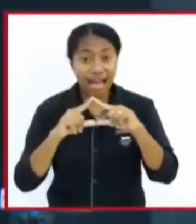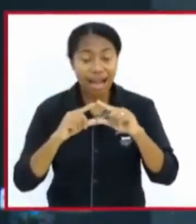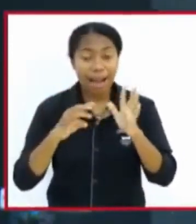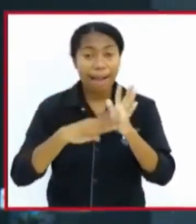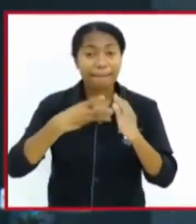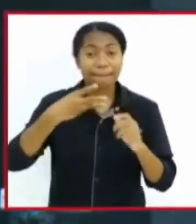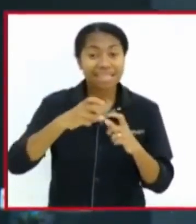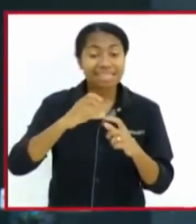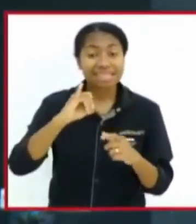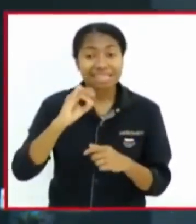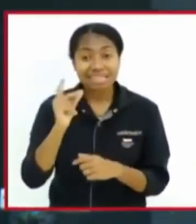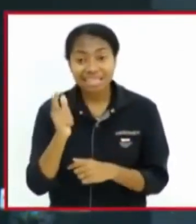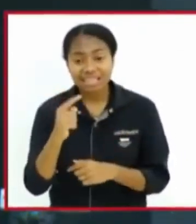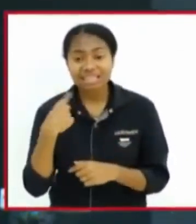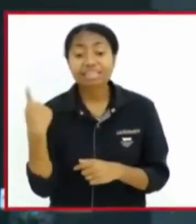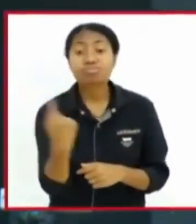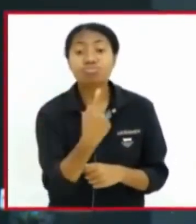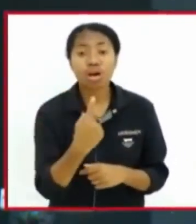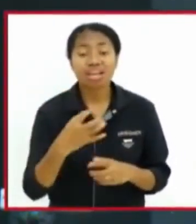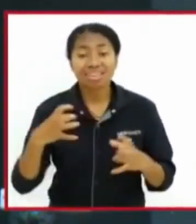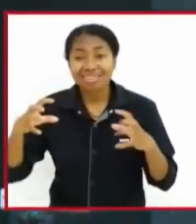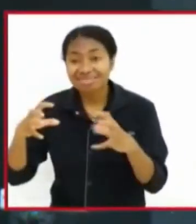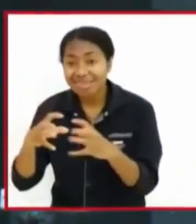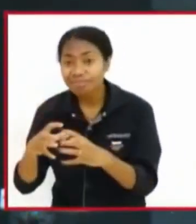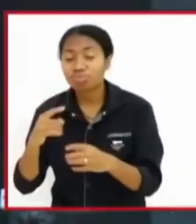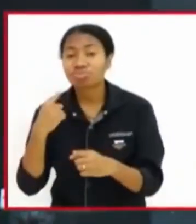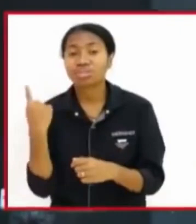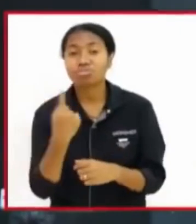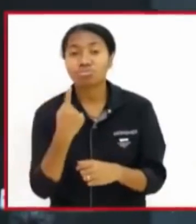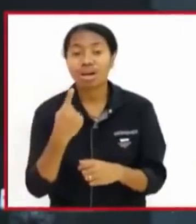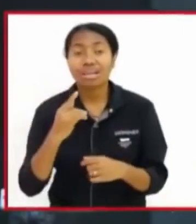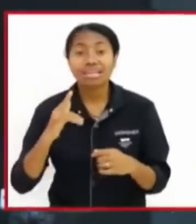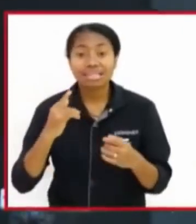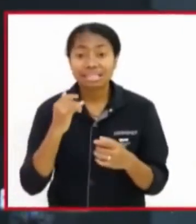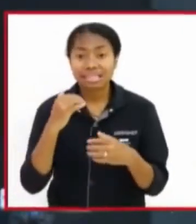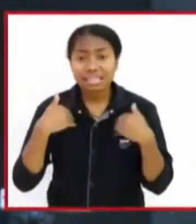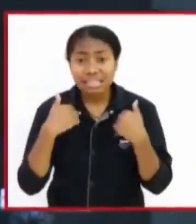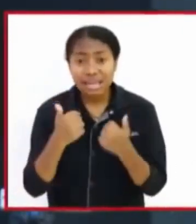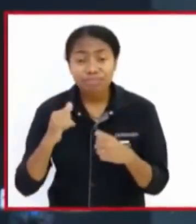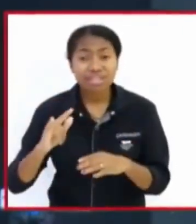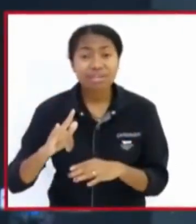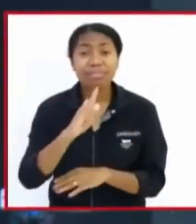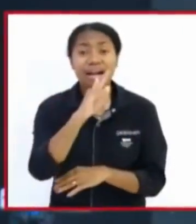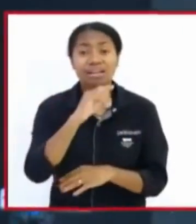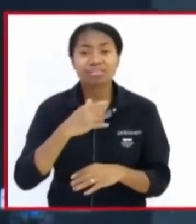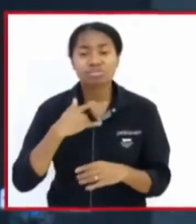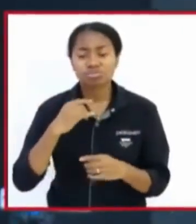seluruh bandara Mesir yang tampung pesawat tempur itu sudah siap terbang sebetulnya